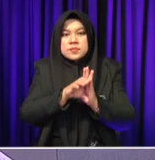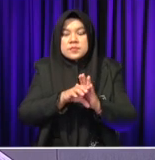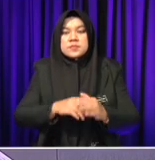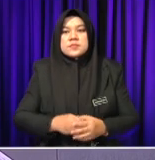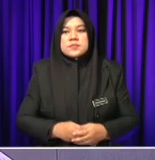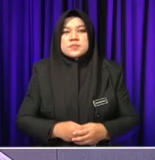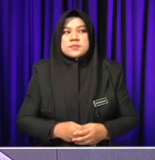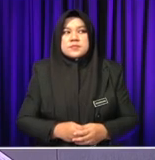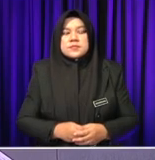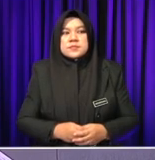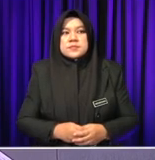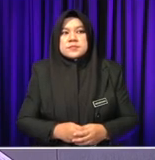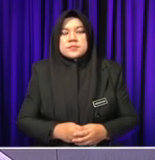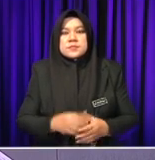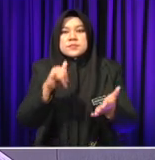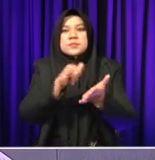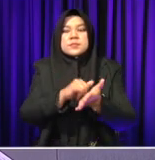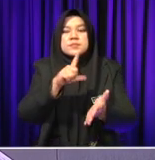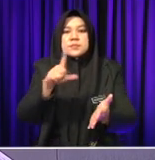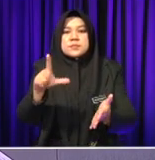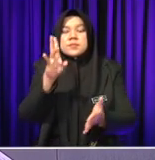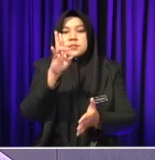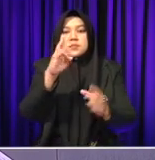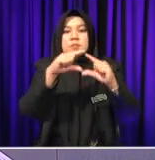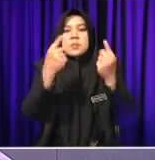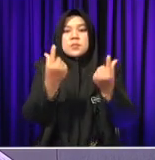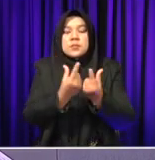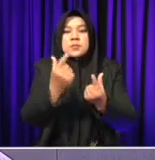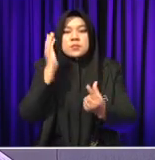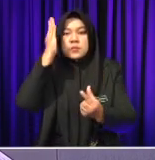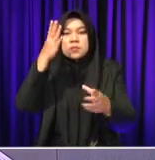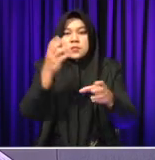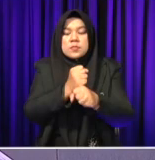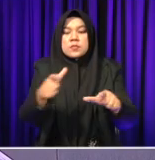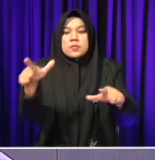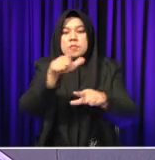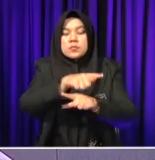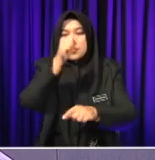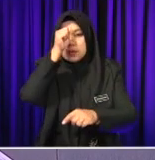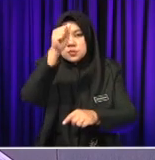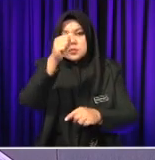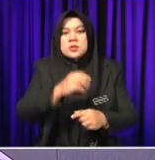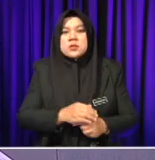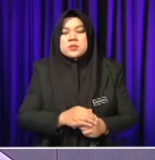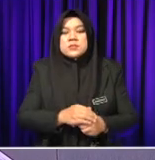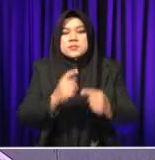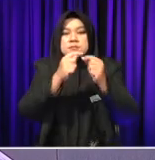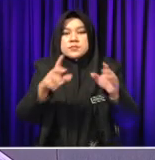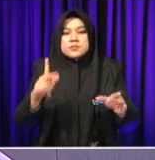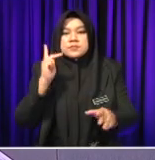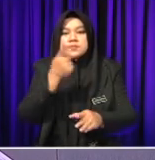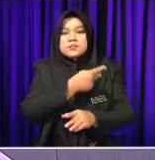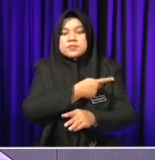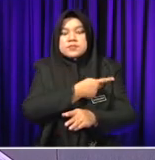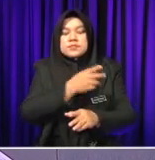okey okey baik Jadi itulah antara Tujuh golongan yang akan dapat naungan Allah Subhanahu waala yang telah kita dengarkan